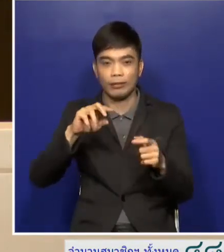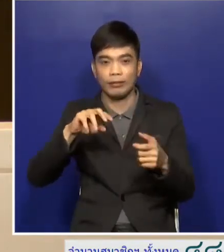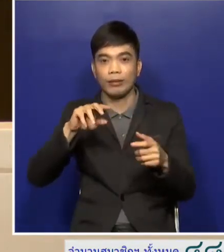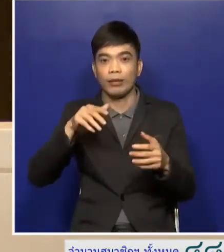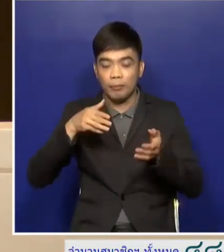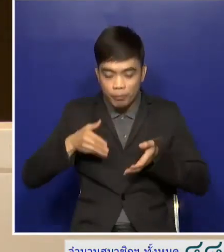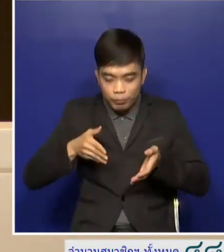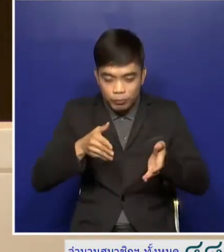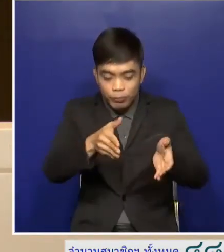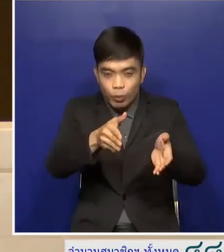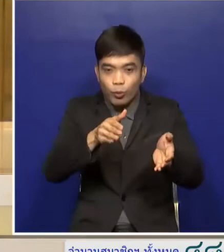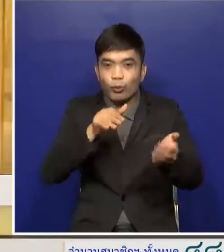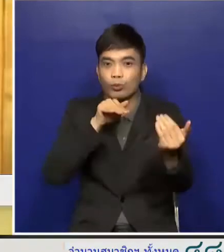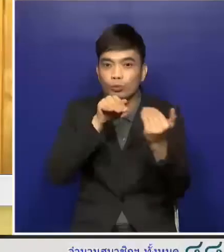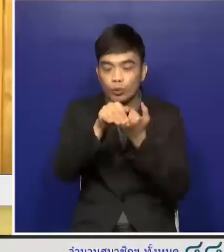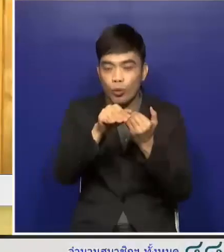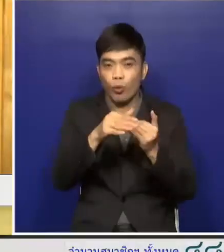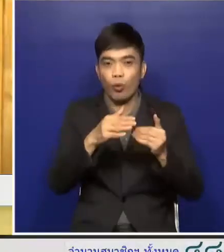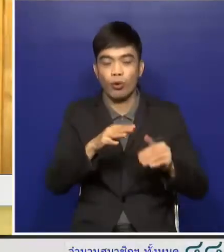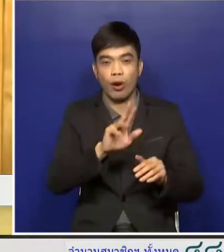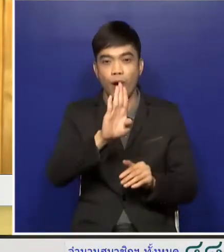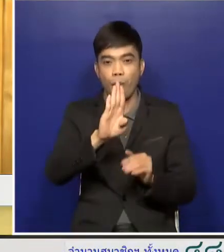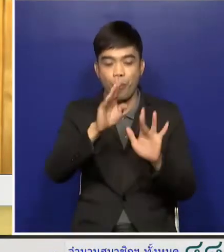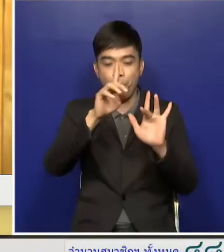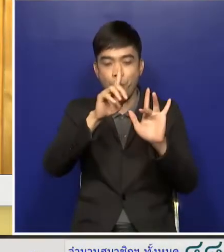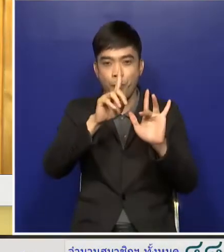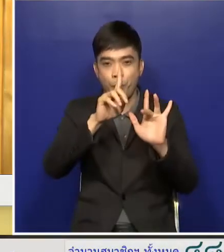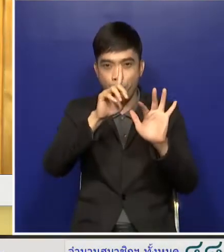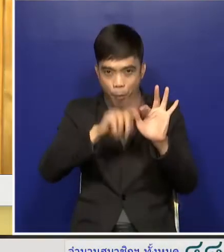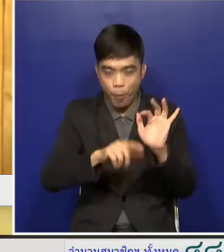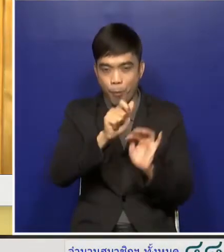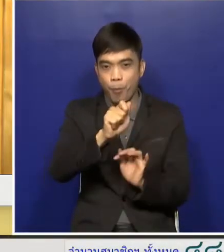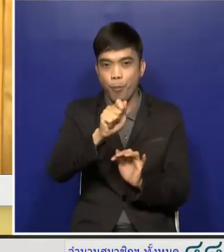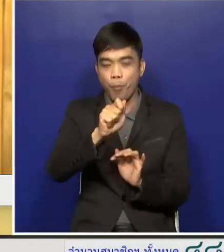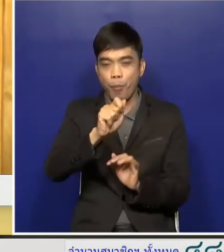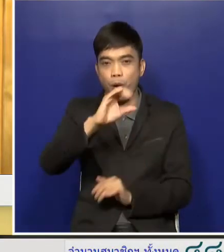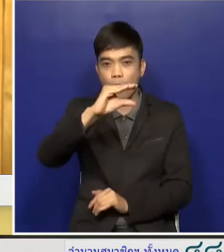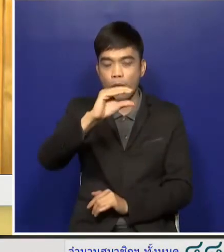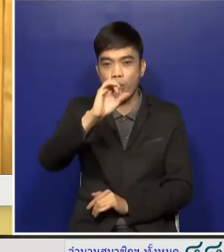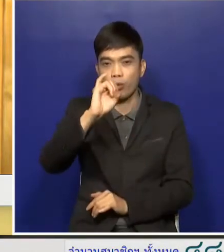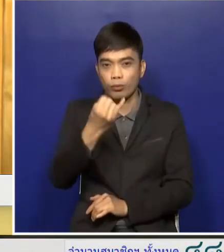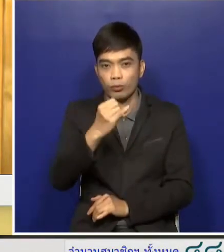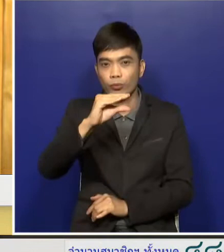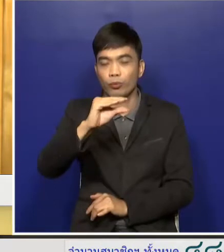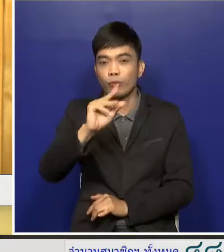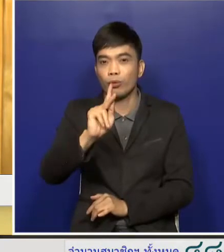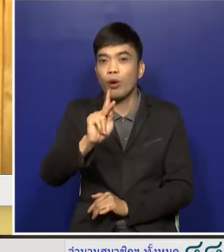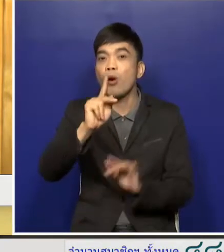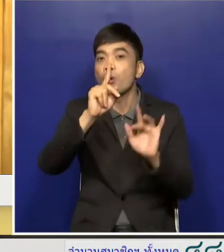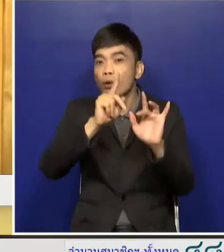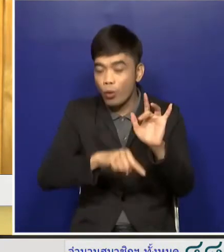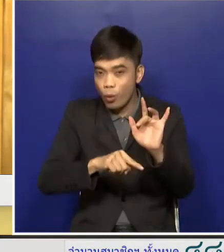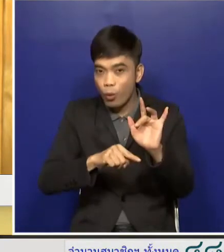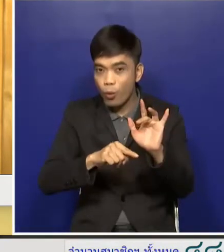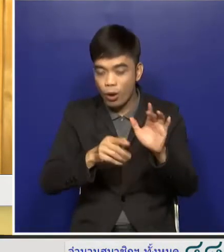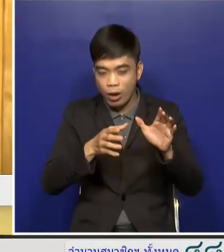ก้บ่อโจโก้ตั้งอยู่ตำบลกระจายอำเภอป่าติ้วจังหวัดยโสธรแต่ระยะทาง